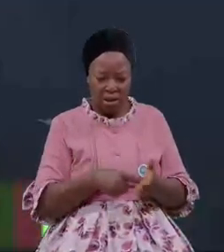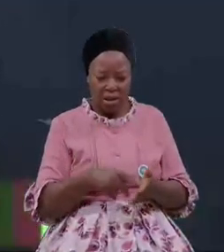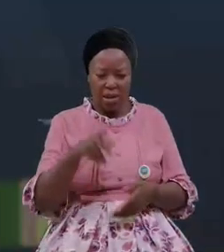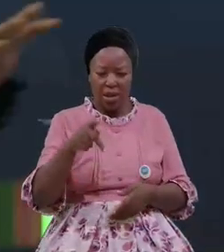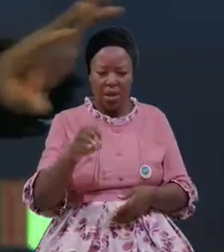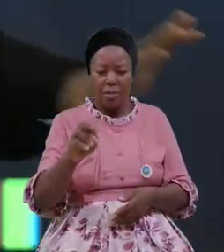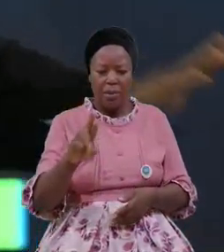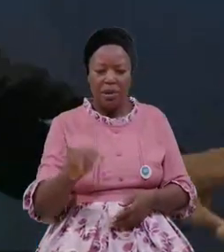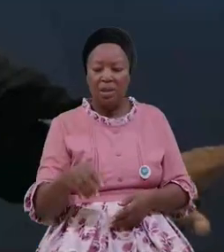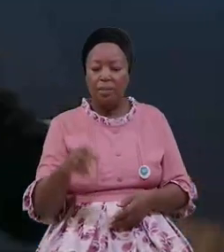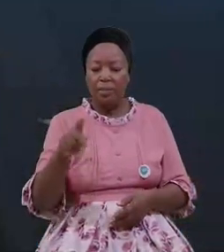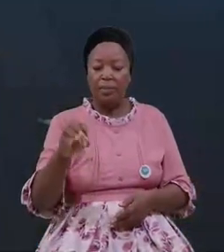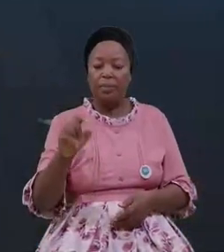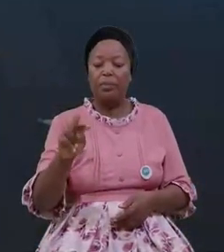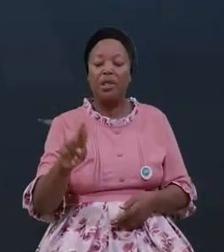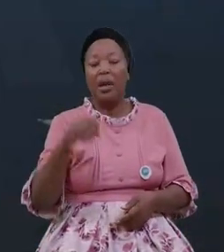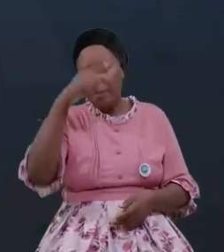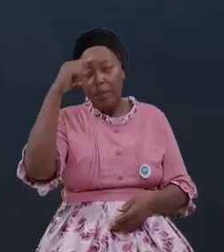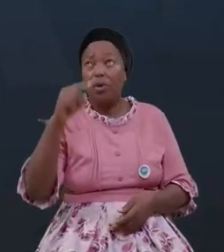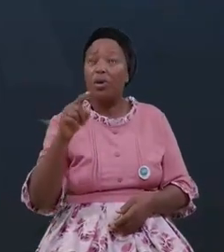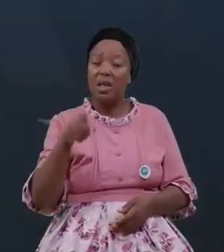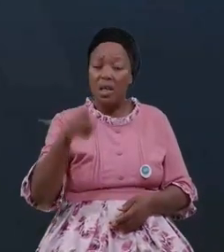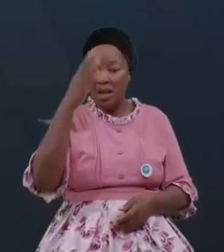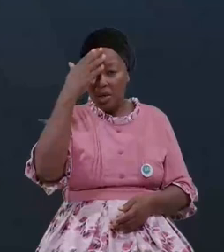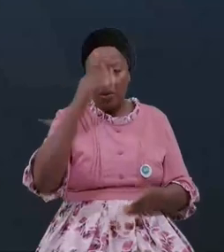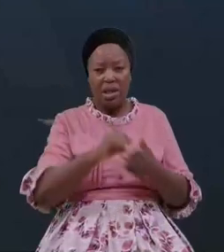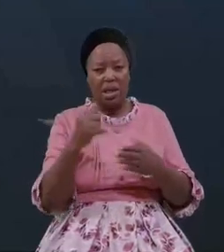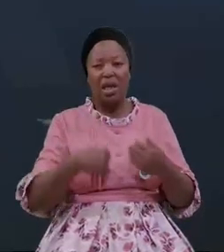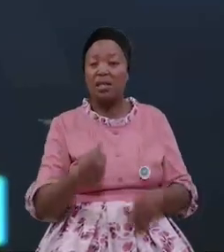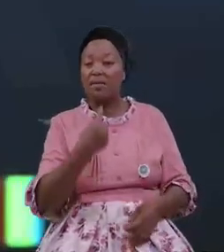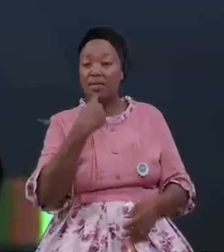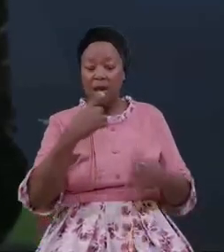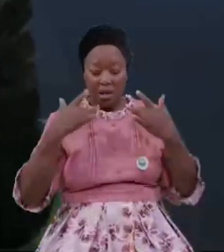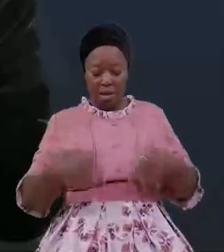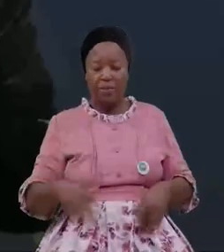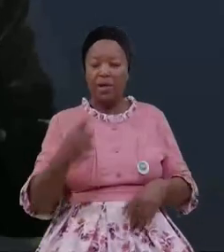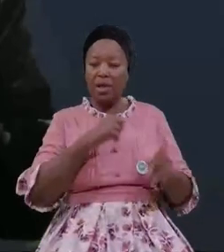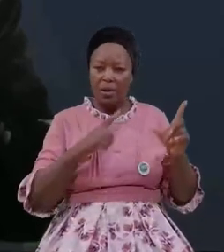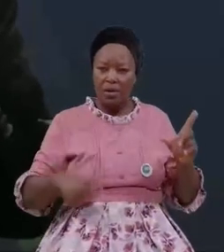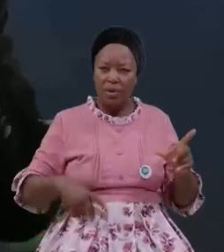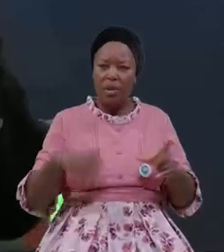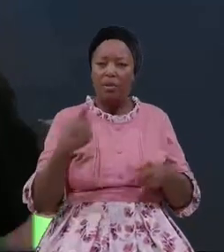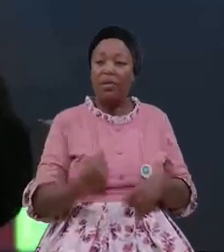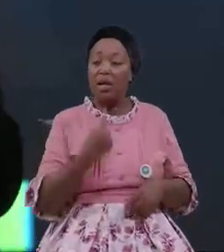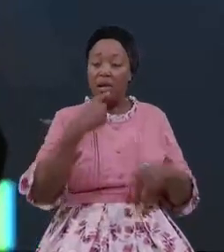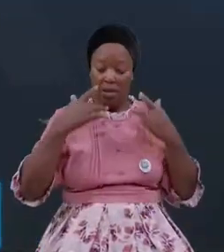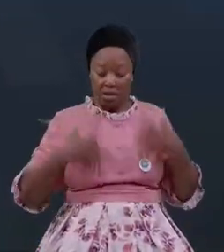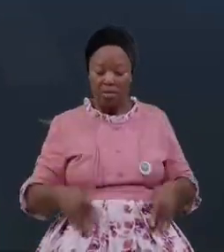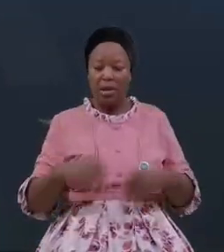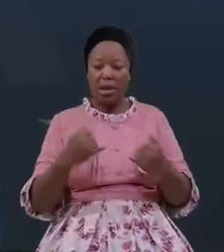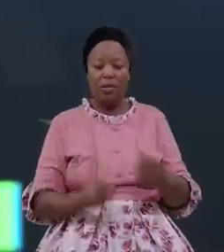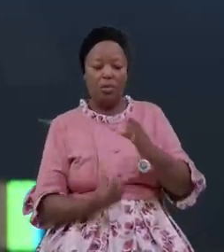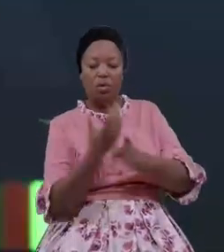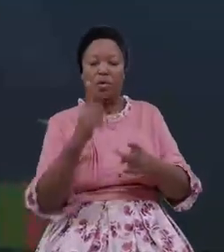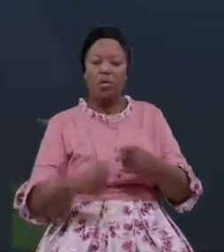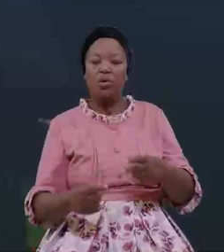parce qu'il savait qu'il a déçu le Seigneur il a la sa déception l'a